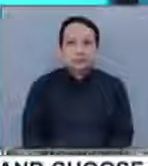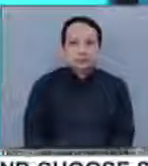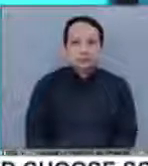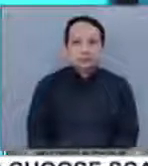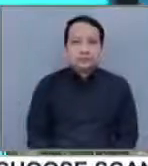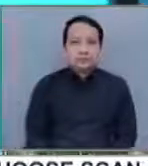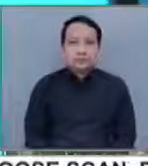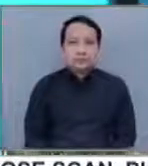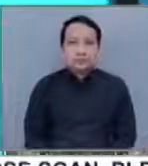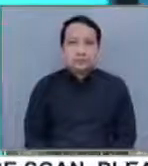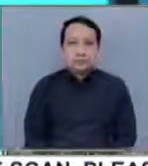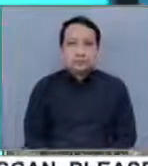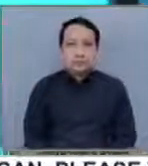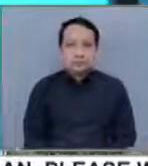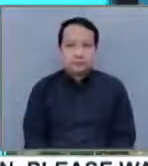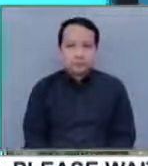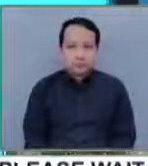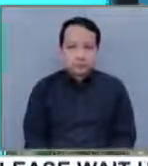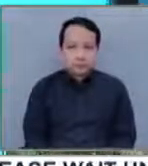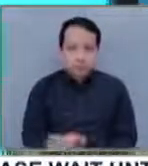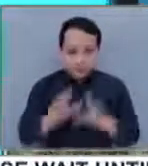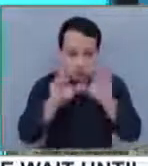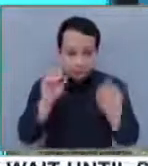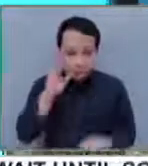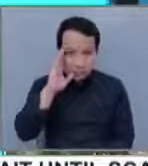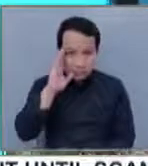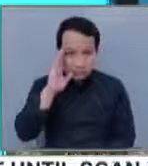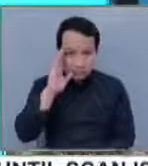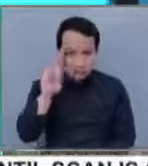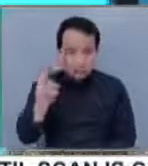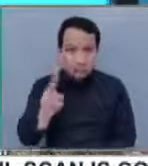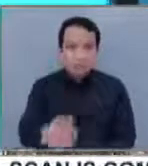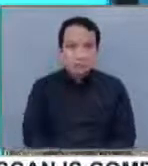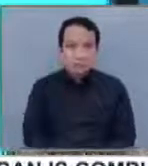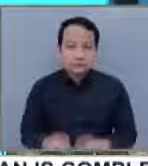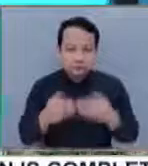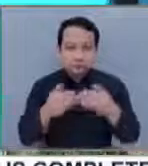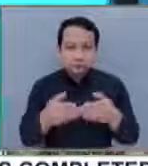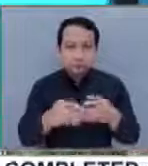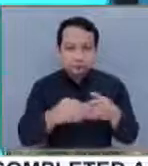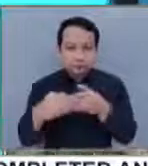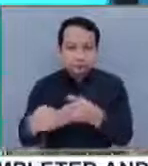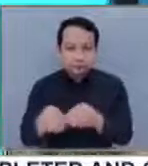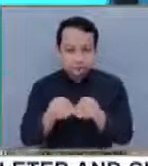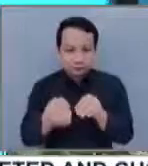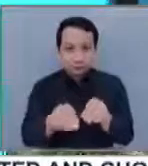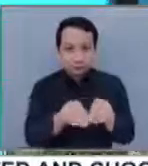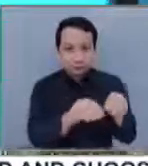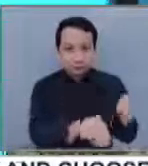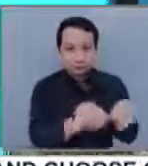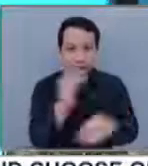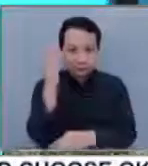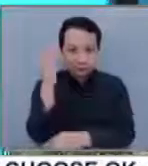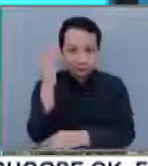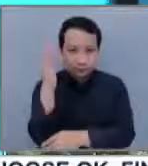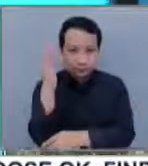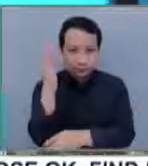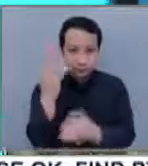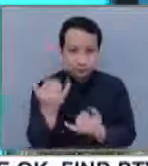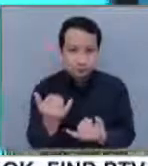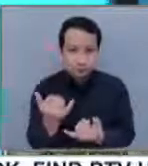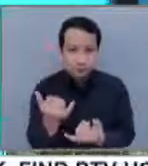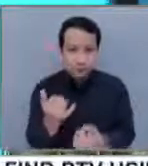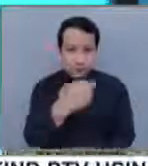Si sinayaan ni Pangulong Ferdinand Marcos Jr. ang tree planting activity sa San Mateo, Rizal ngayong araw. Nasa linya po ng telepono si